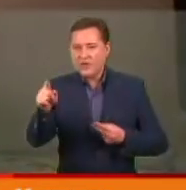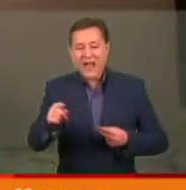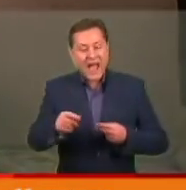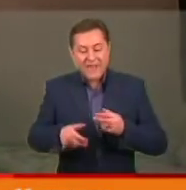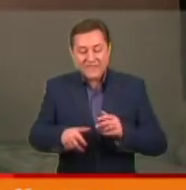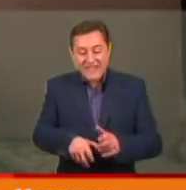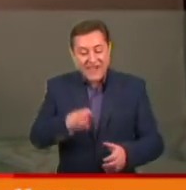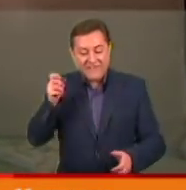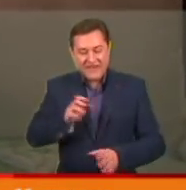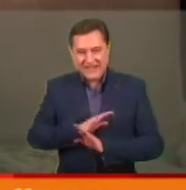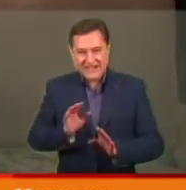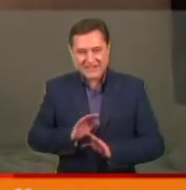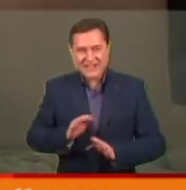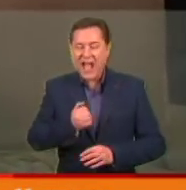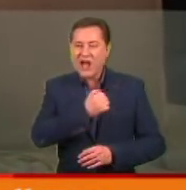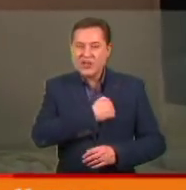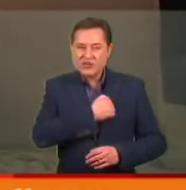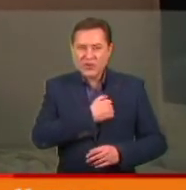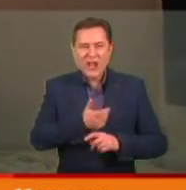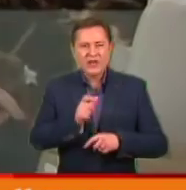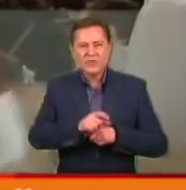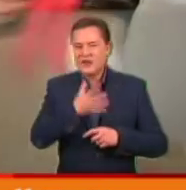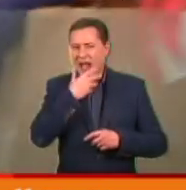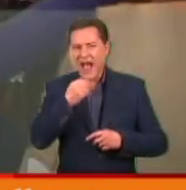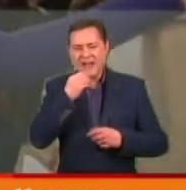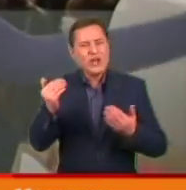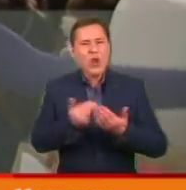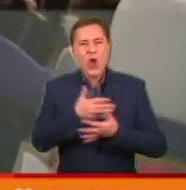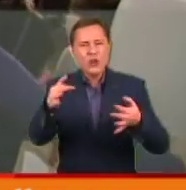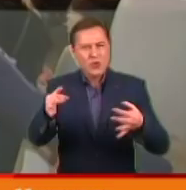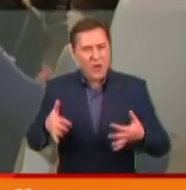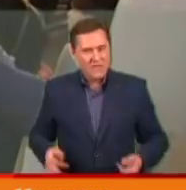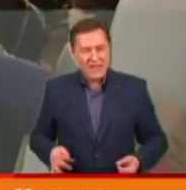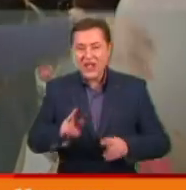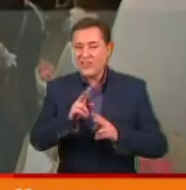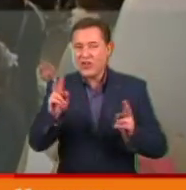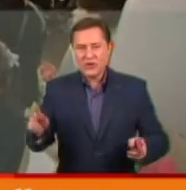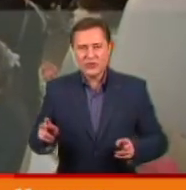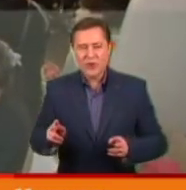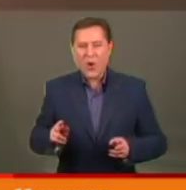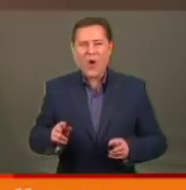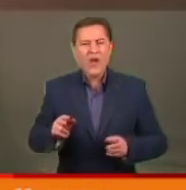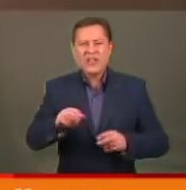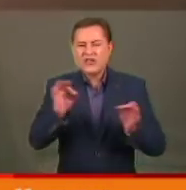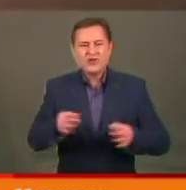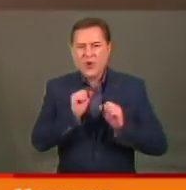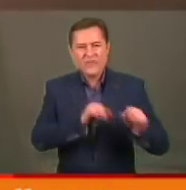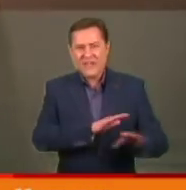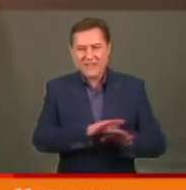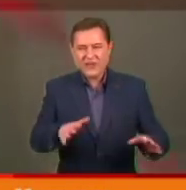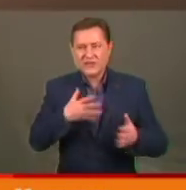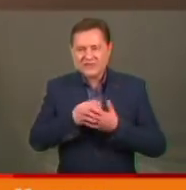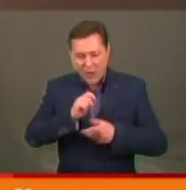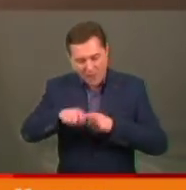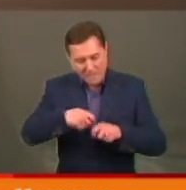розпакувати омріяних іграшок. Каже, шкода, бо дуже гарні і нові. Ніхто з малят тут не викинув ні листівки, ні пакета. Свого Катруся